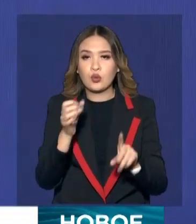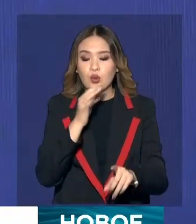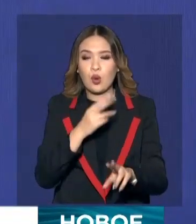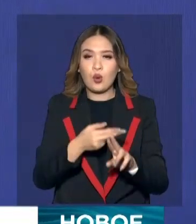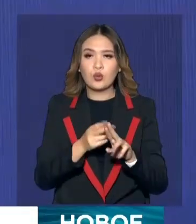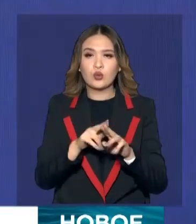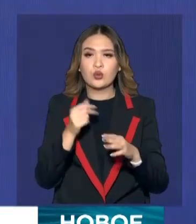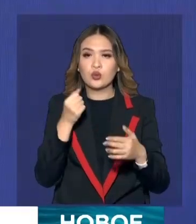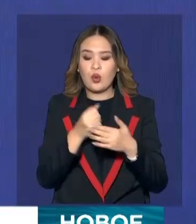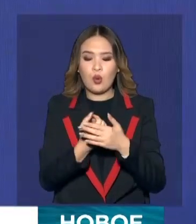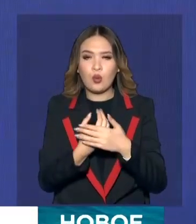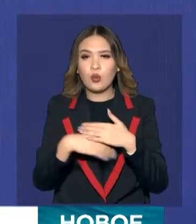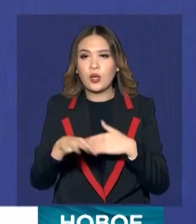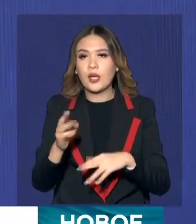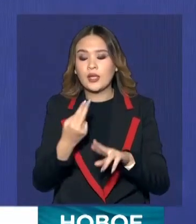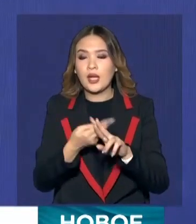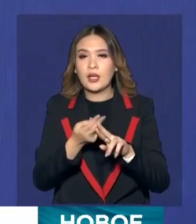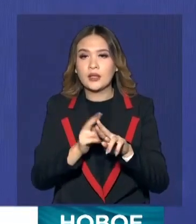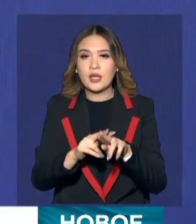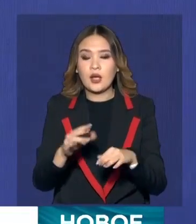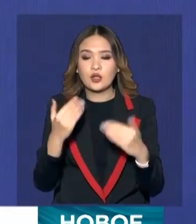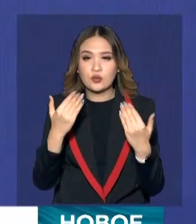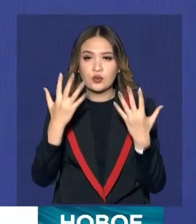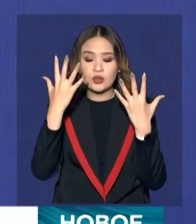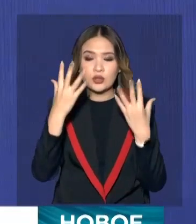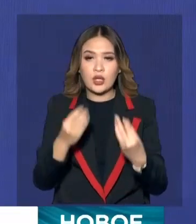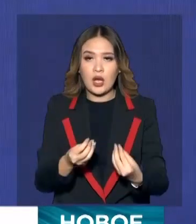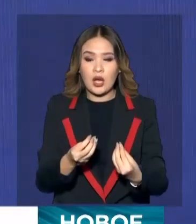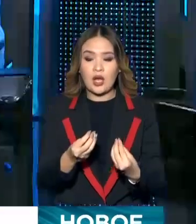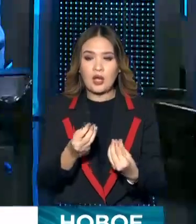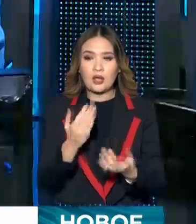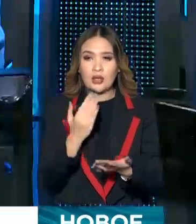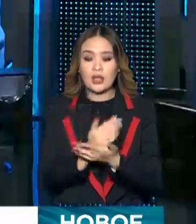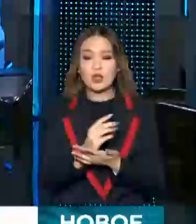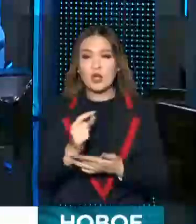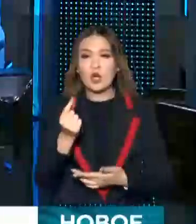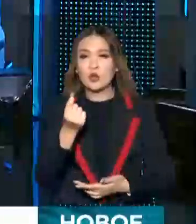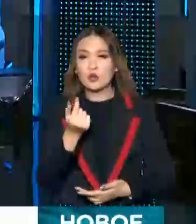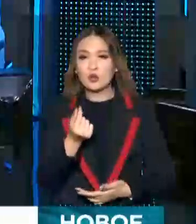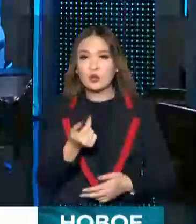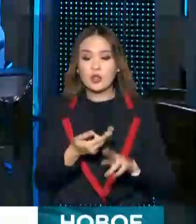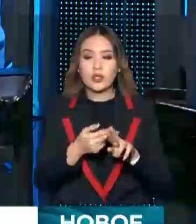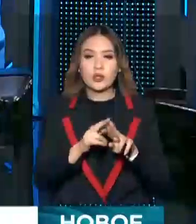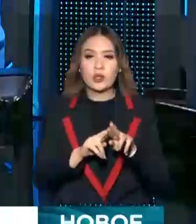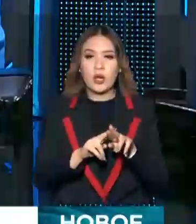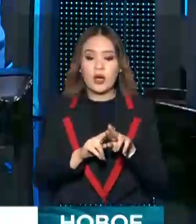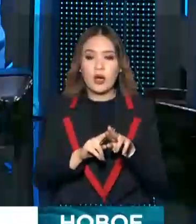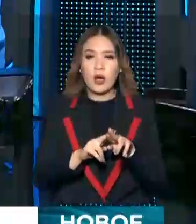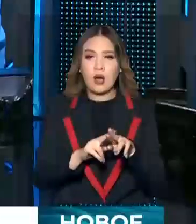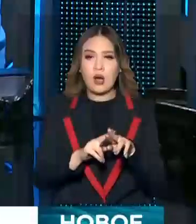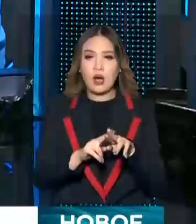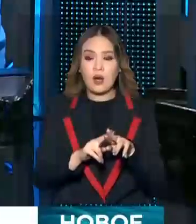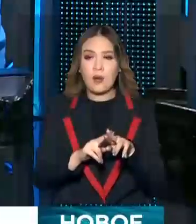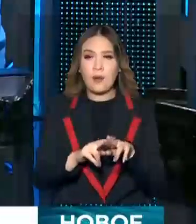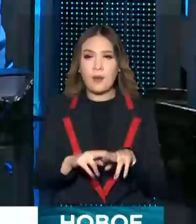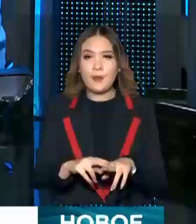ухода. До сегодняшнего дня, конечно, немножко такая методика,